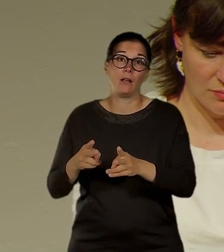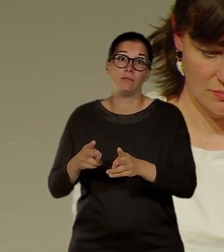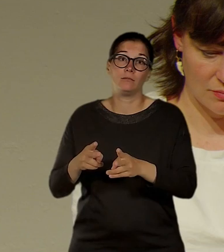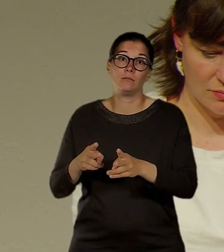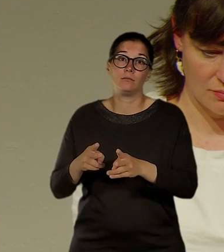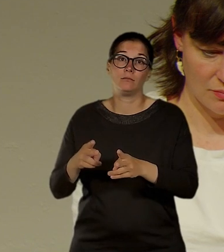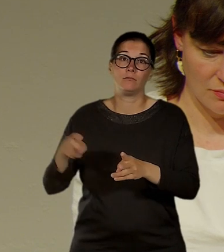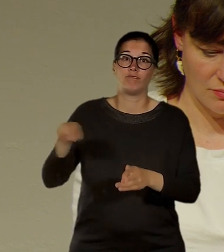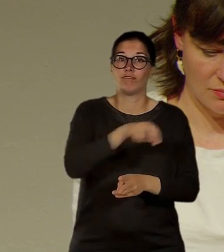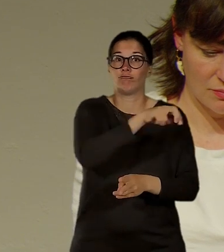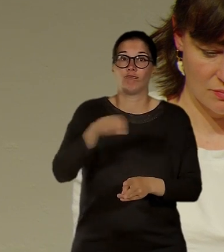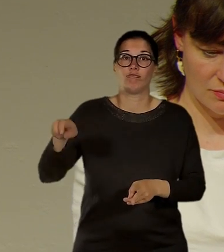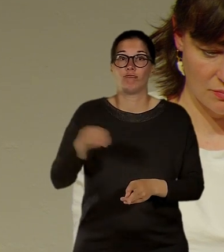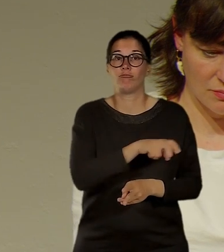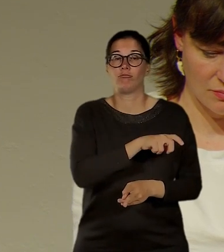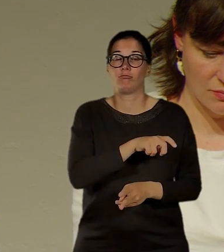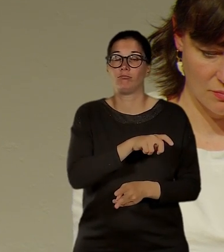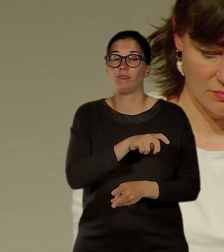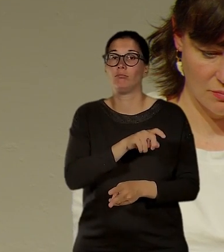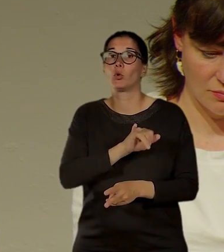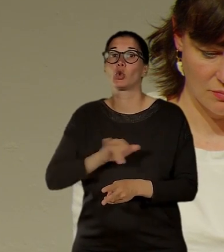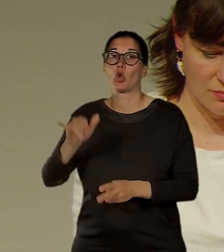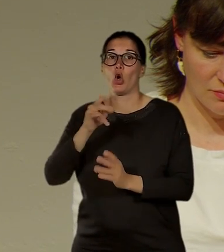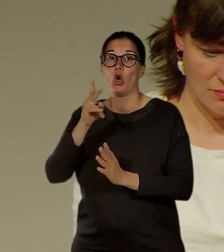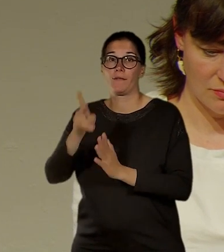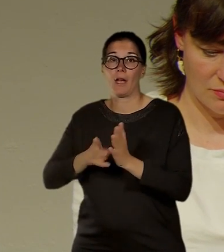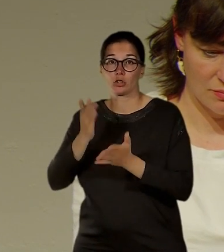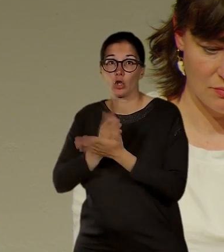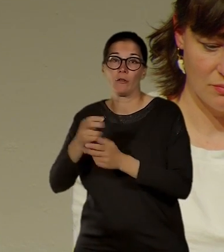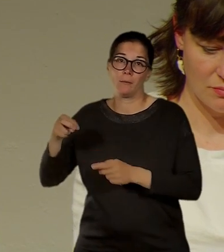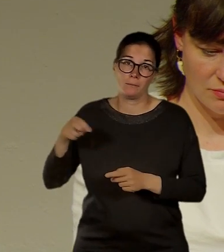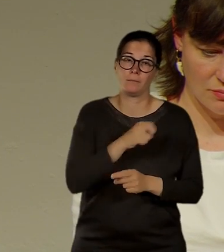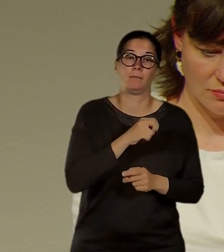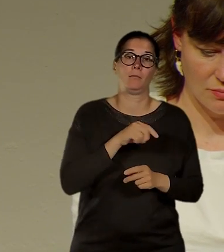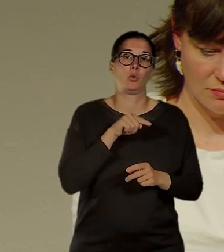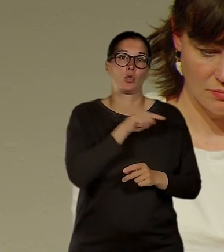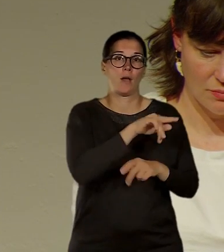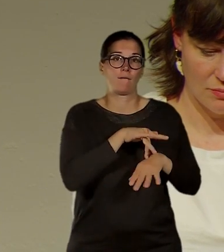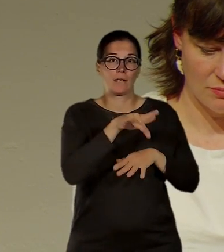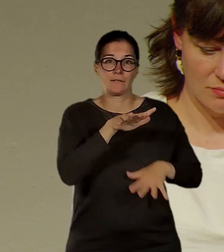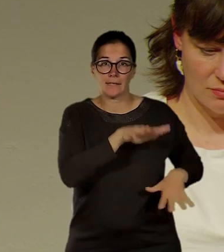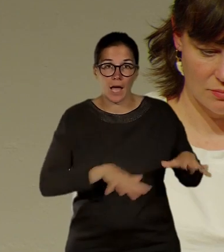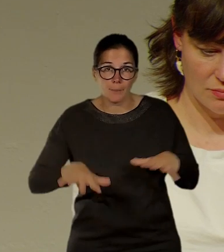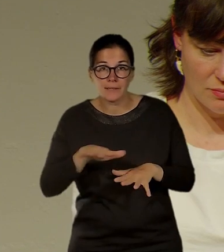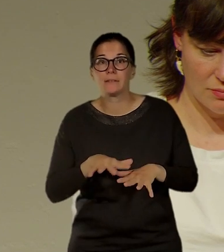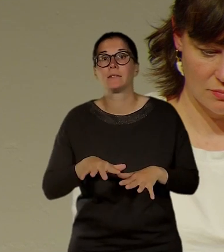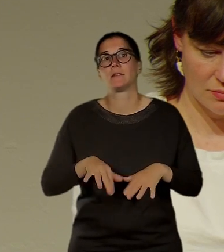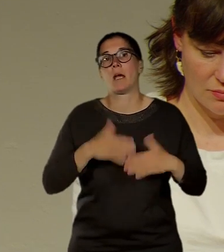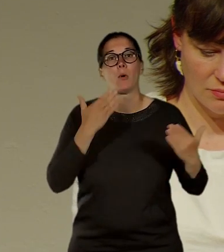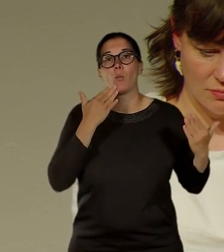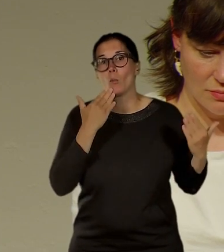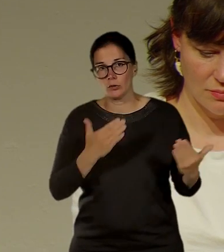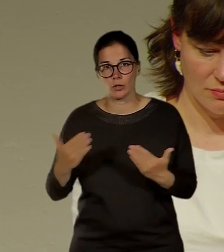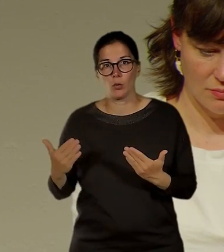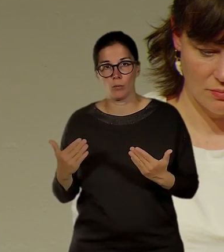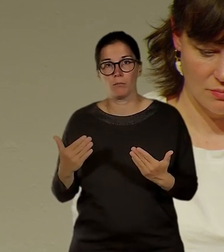do Prahy ve smyslu spíš jako směřování na Václaváka, podobně na horní konec směrem, řekněme, k muzeu